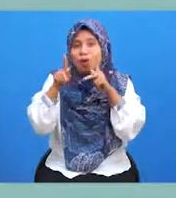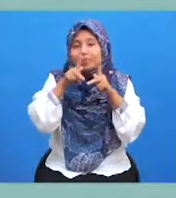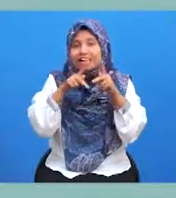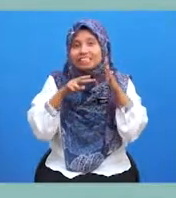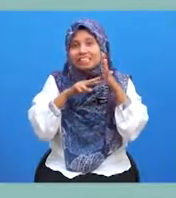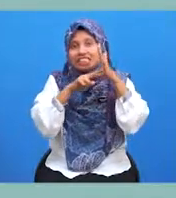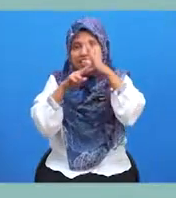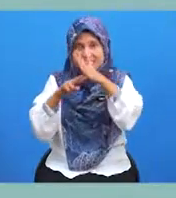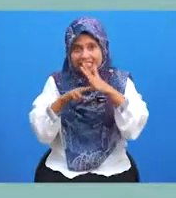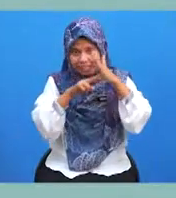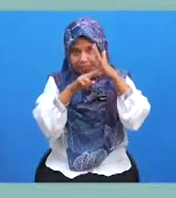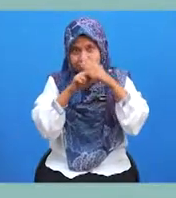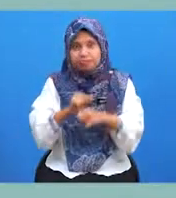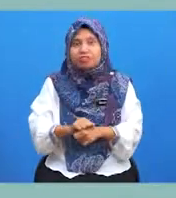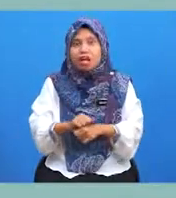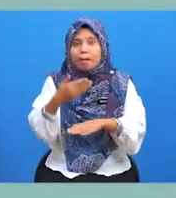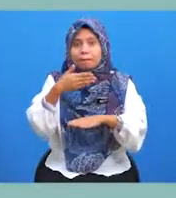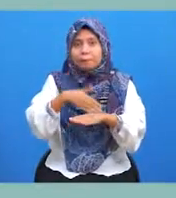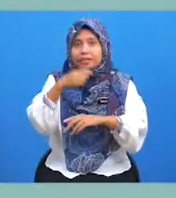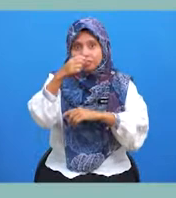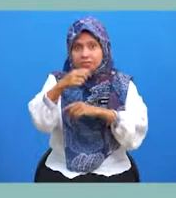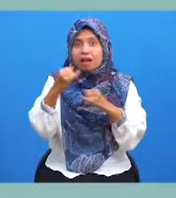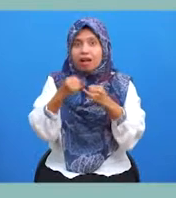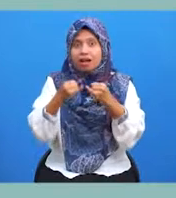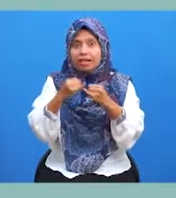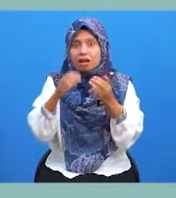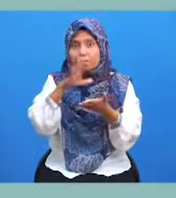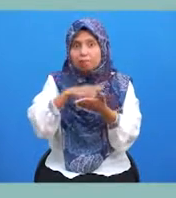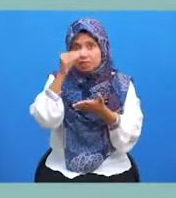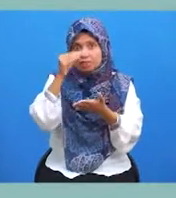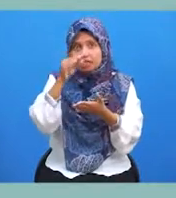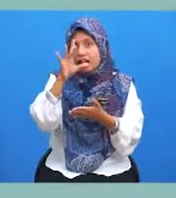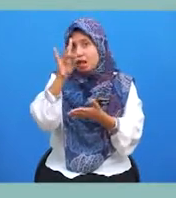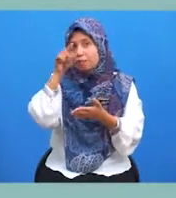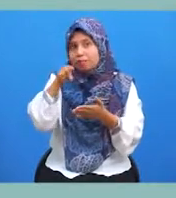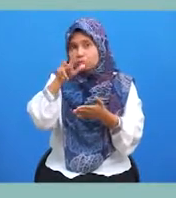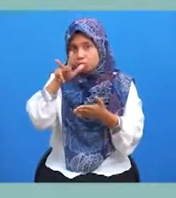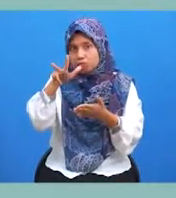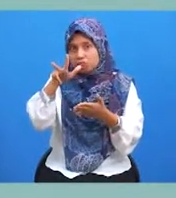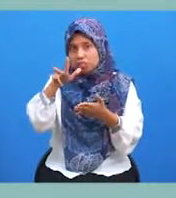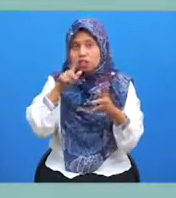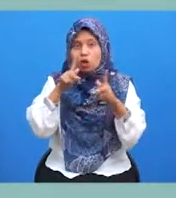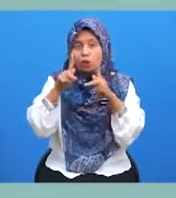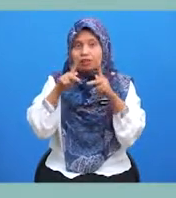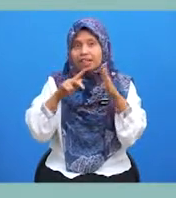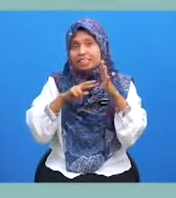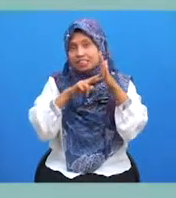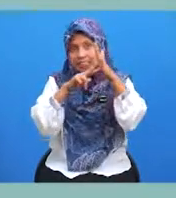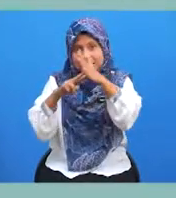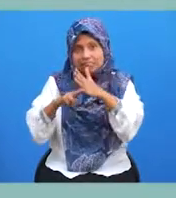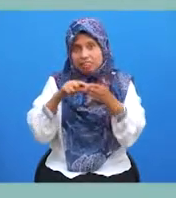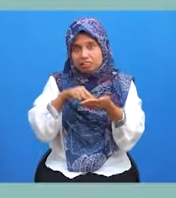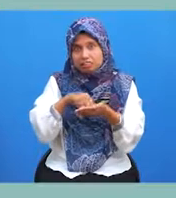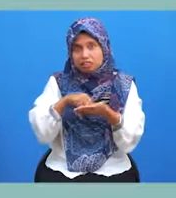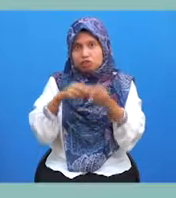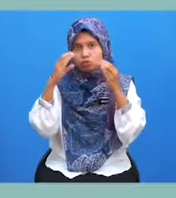Komunikasi Satelit. Pada akhir pembelajaran 8.3 Komunikasi Satelit ini,